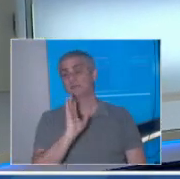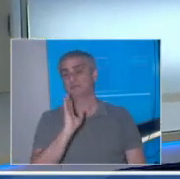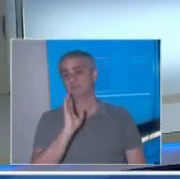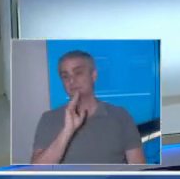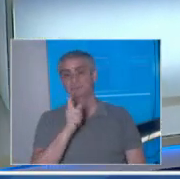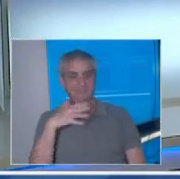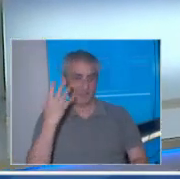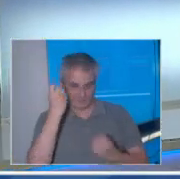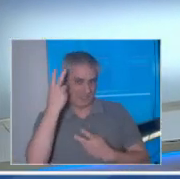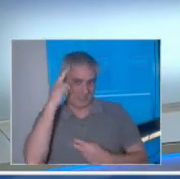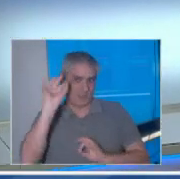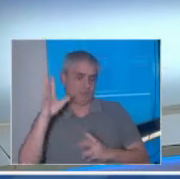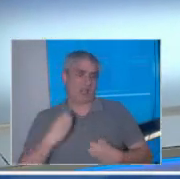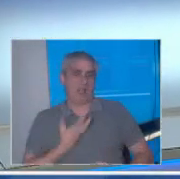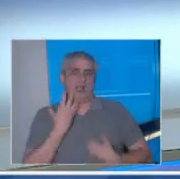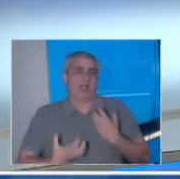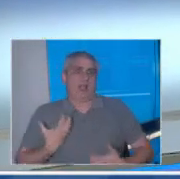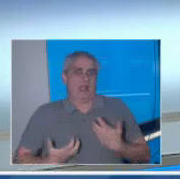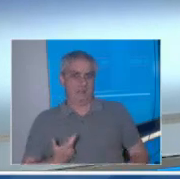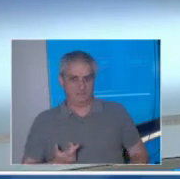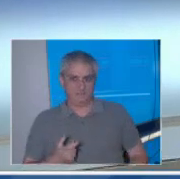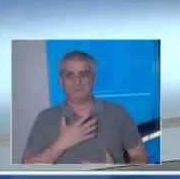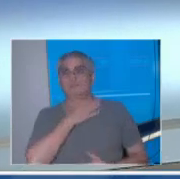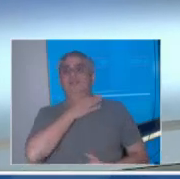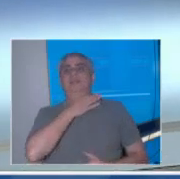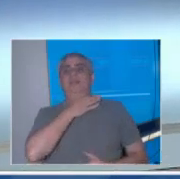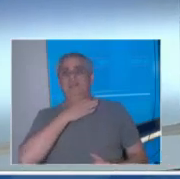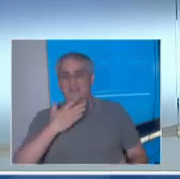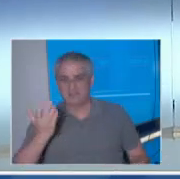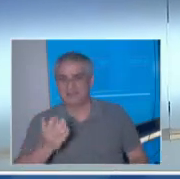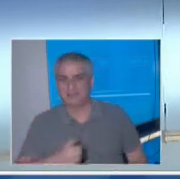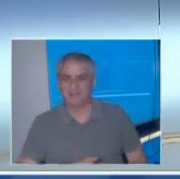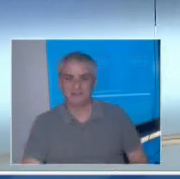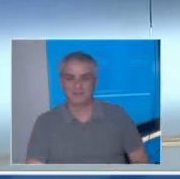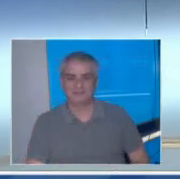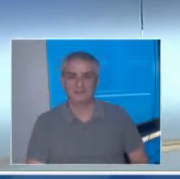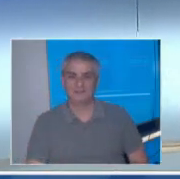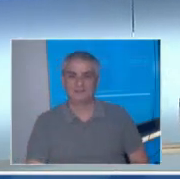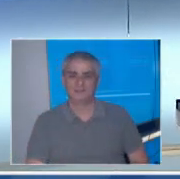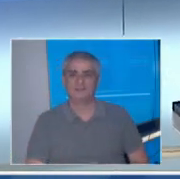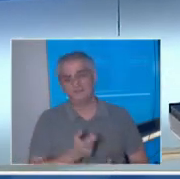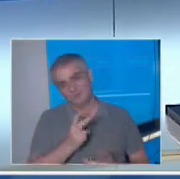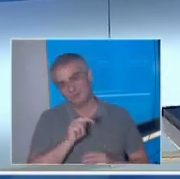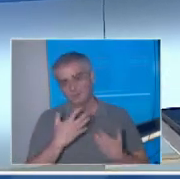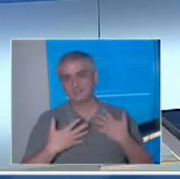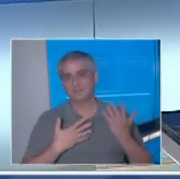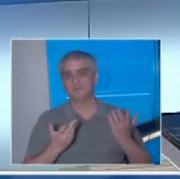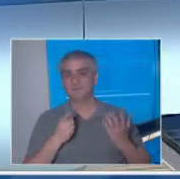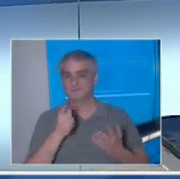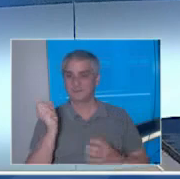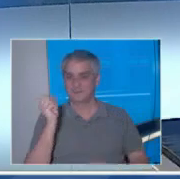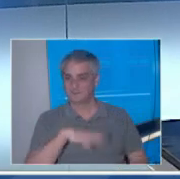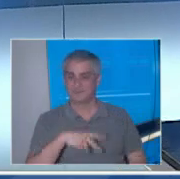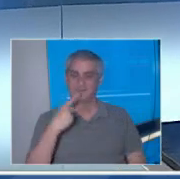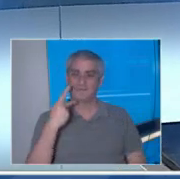שיהיה לה חם. ינון אזולאי מכיר. בדיוק. ונחנקת, אל האוויר. פוס, מה שנקרא, חמים. ואז מגיע